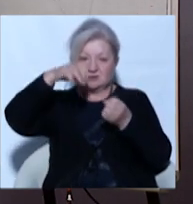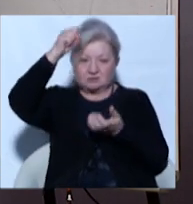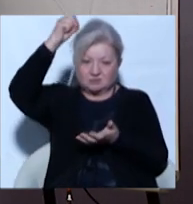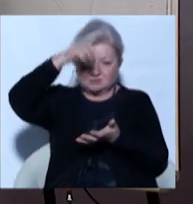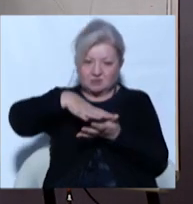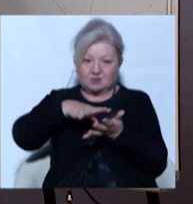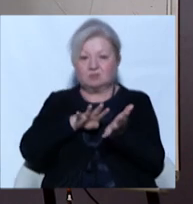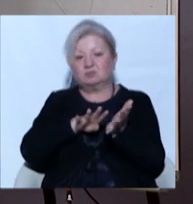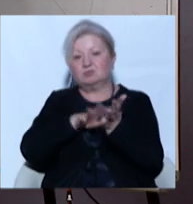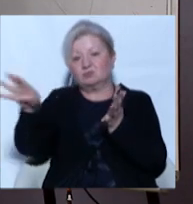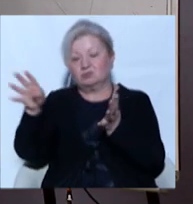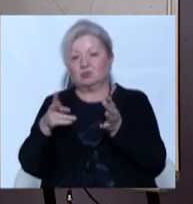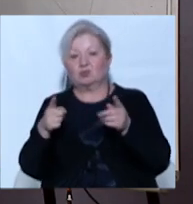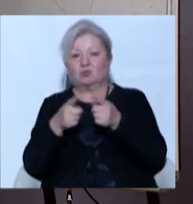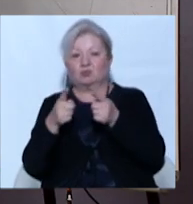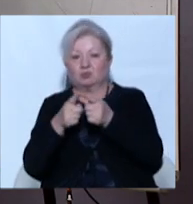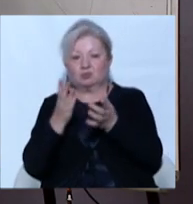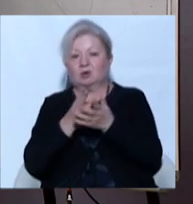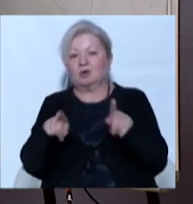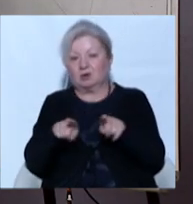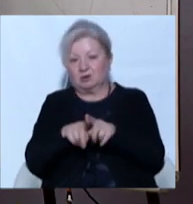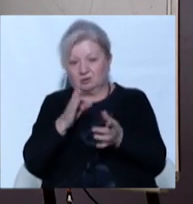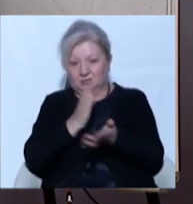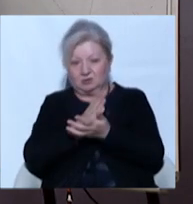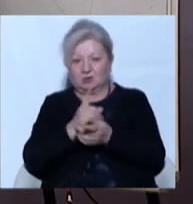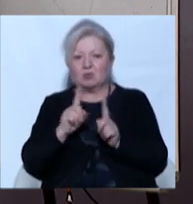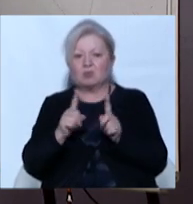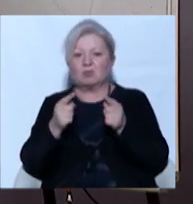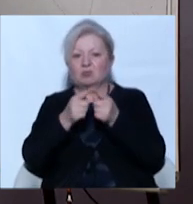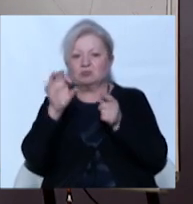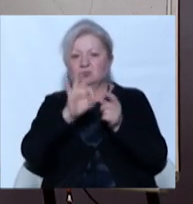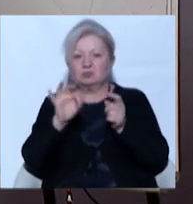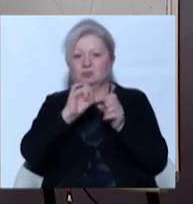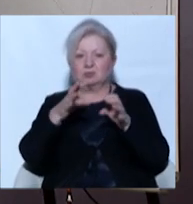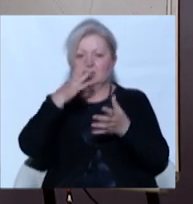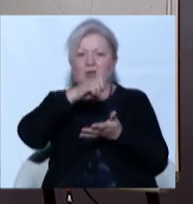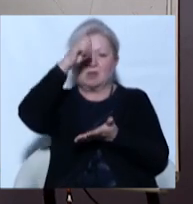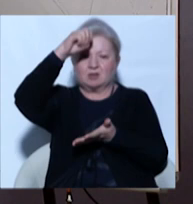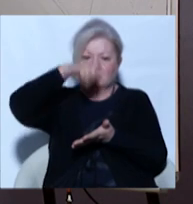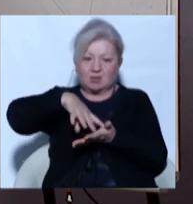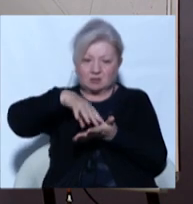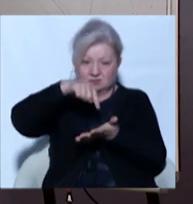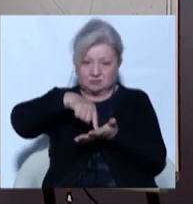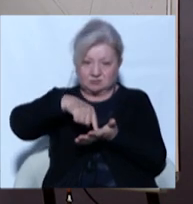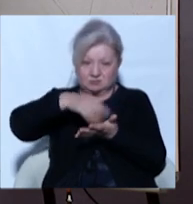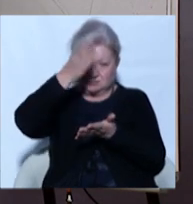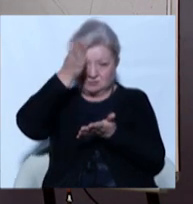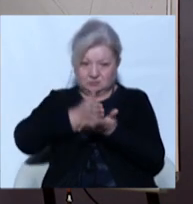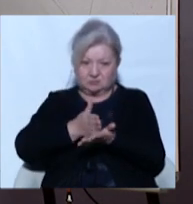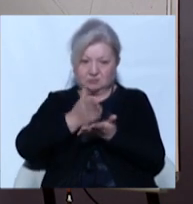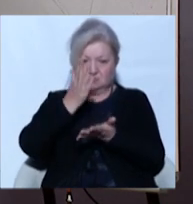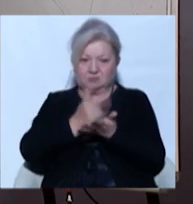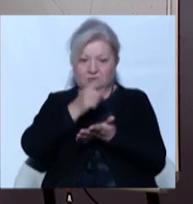სინათლის დაცემის და არეკლის კუთხე ერთნაირია. რომელ კუთხეებზია საუბარი? დაცემის წერტილში არის